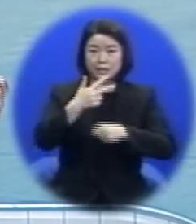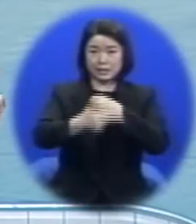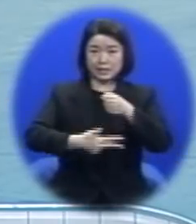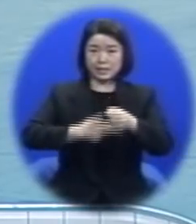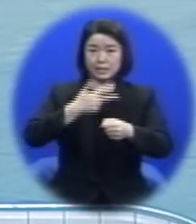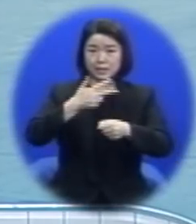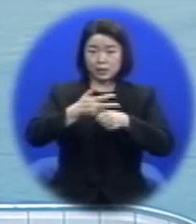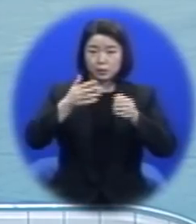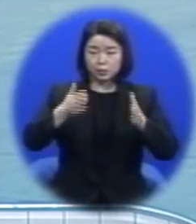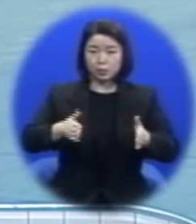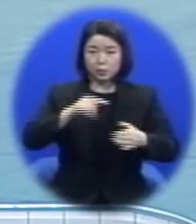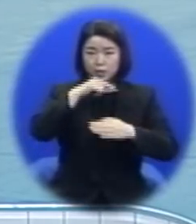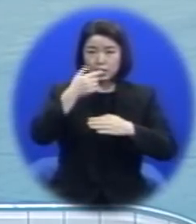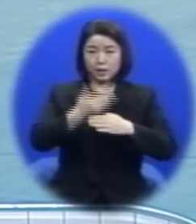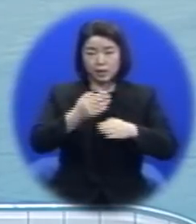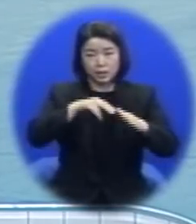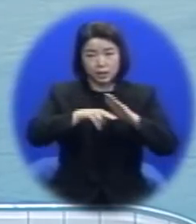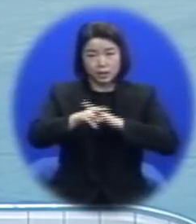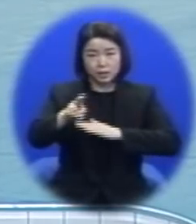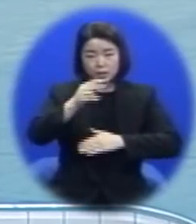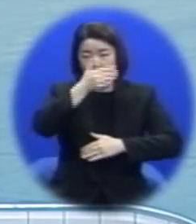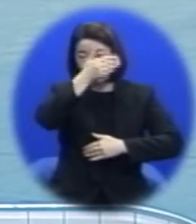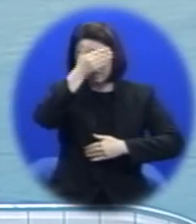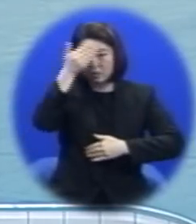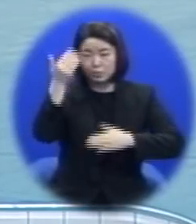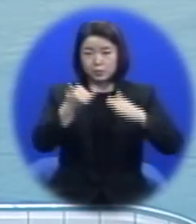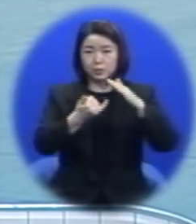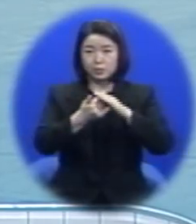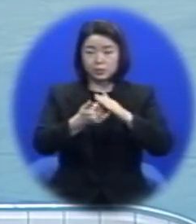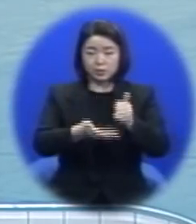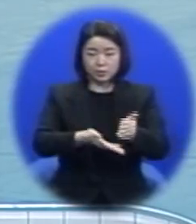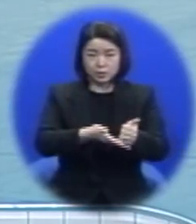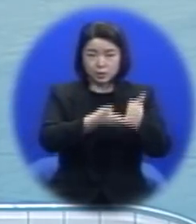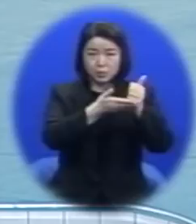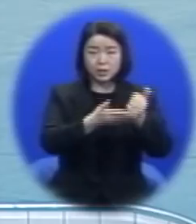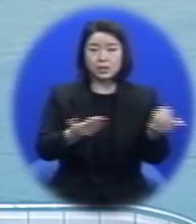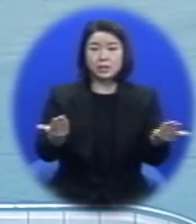탈북 청소년들을 섬겼던 일을 간증을 하셨습니다.